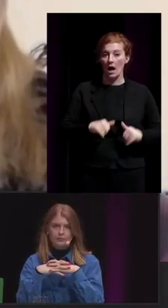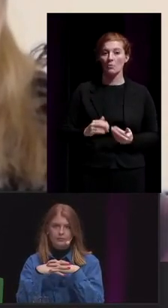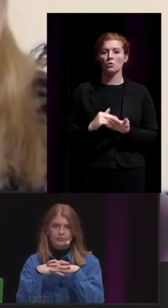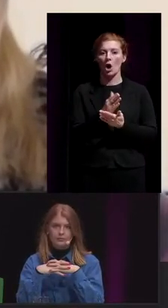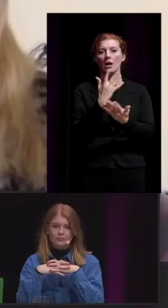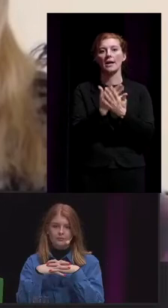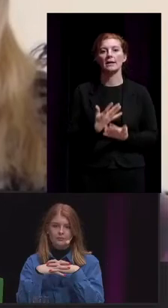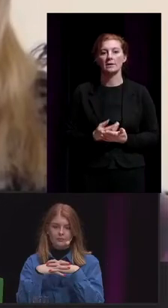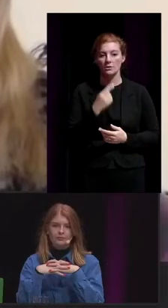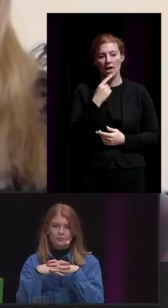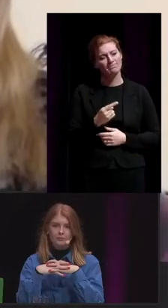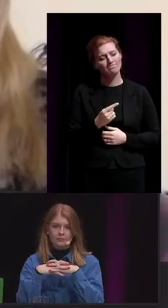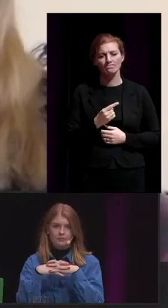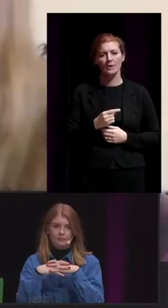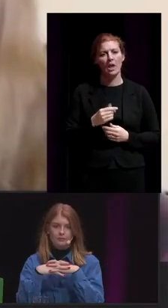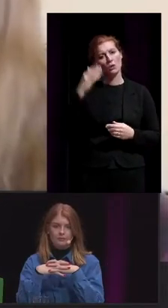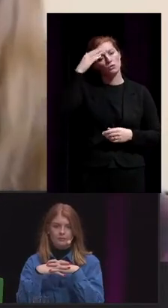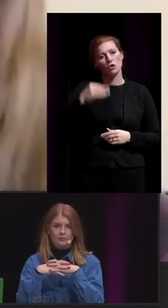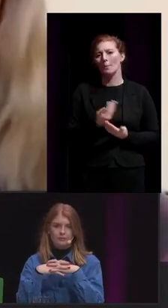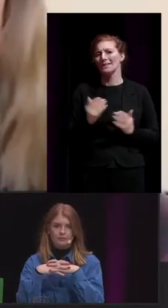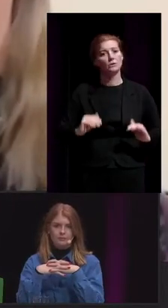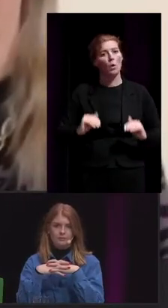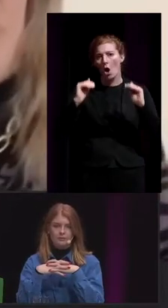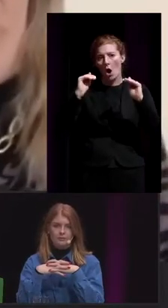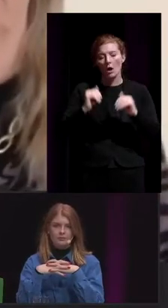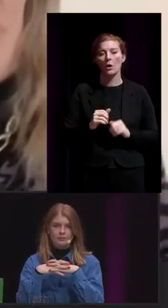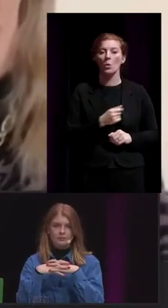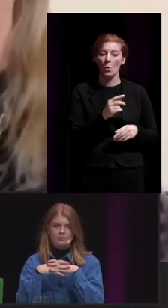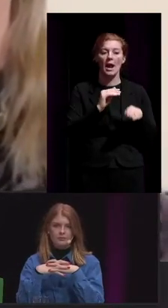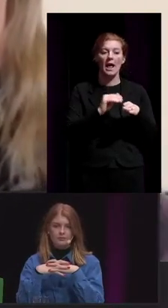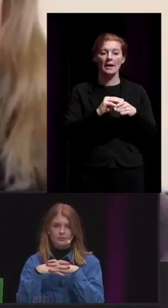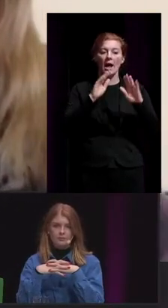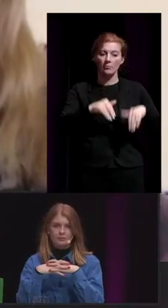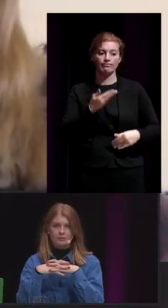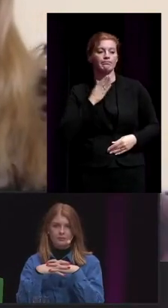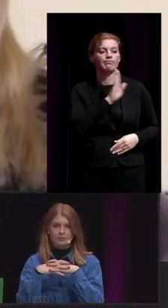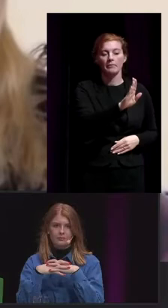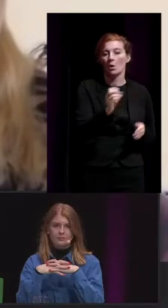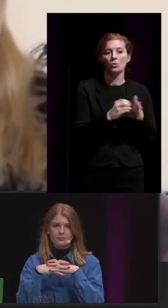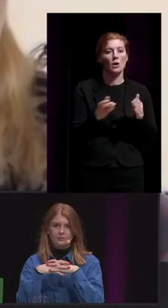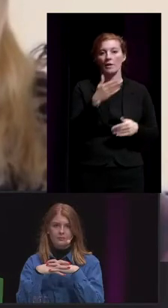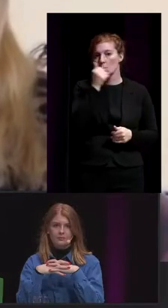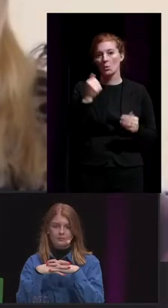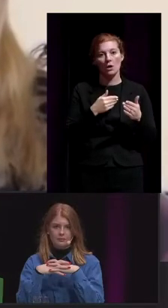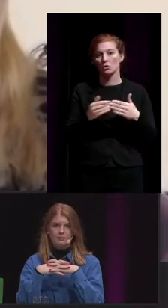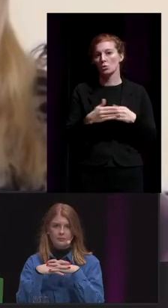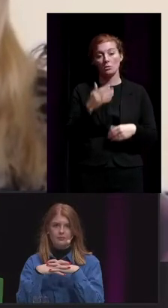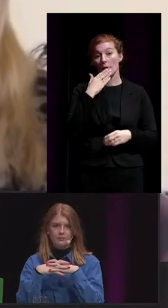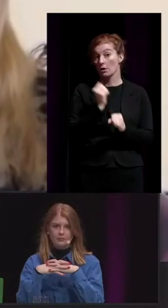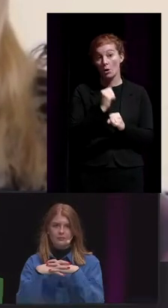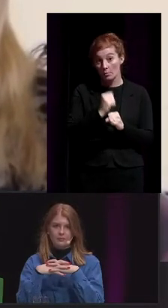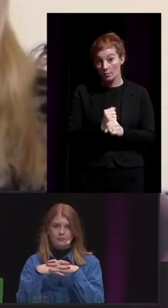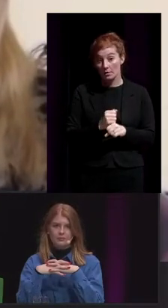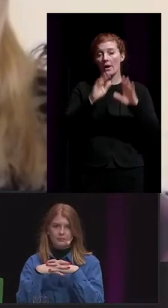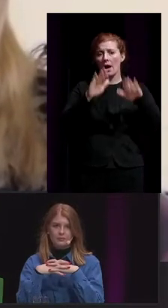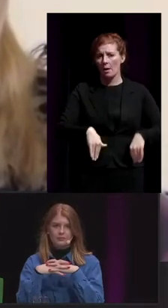men kunskapen var inte så hög. Och det var också det Anna sa, att några ärenden har återremitterats för att vi har inte gjort ett riktigt bra jobb. Så vi har jobbat mycket